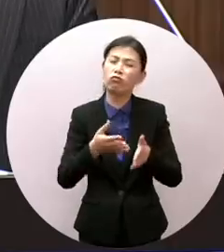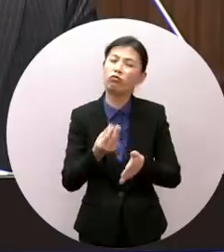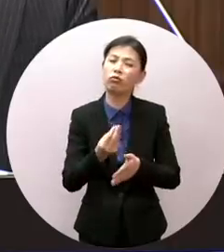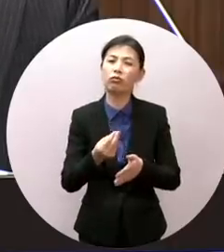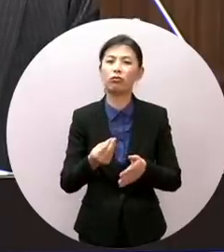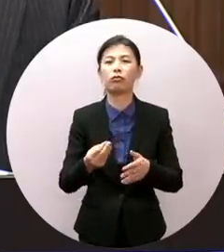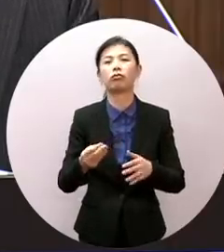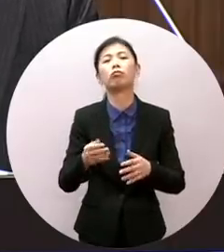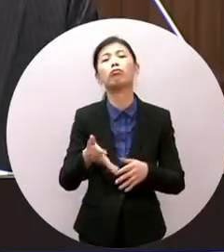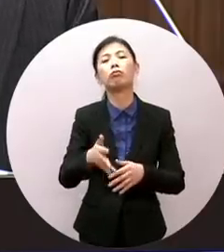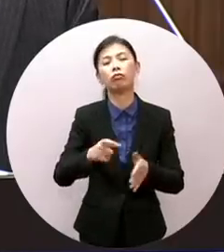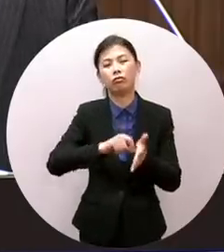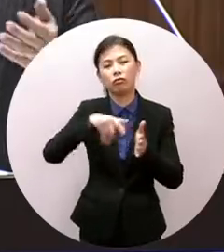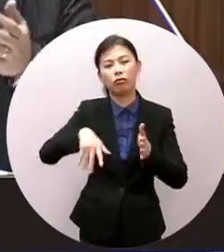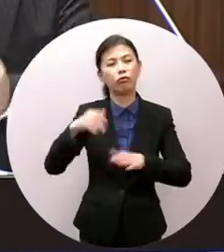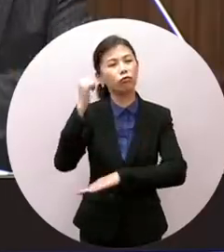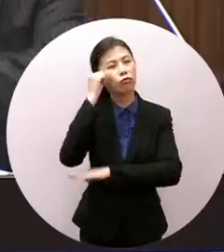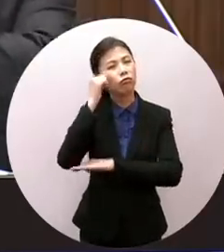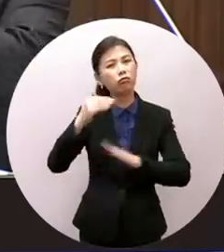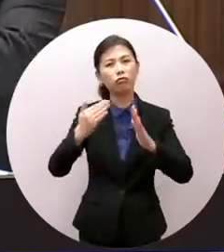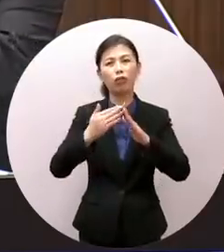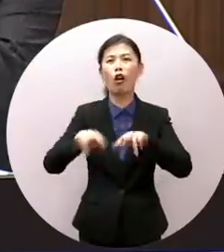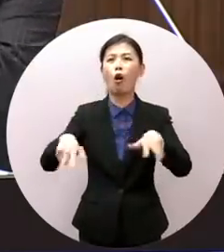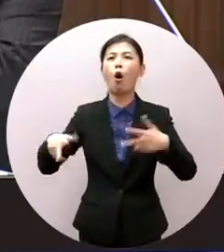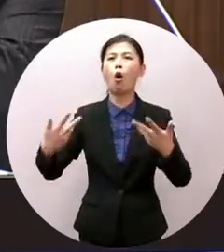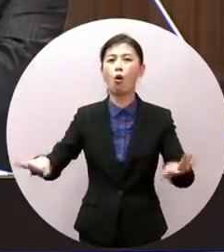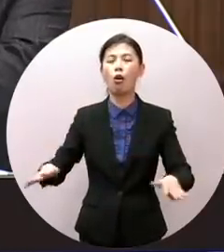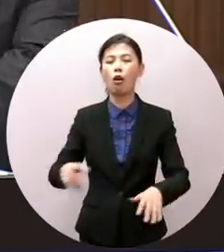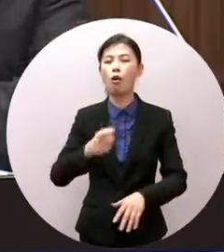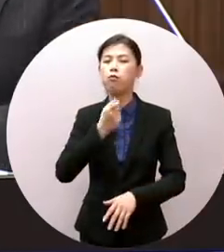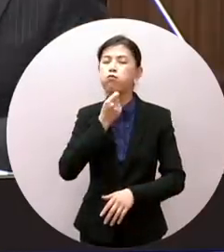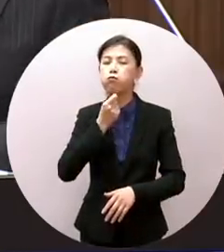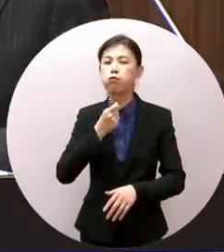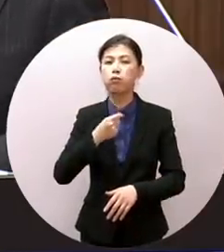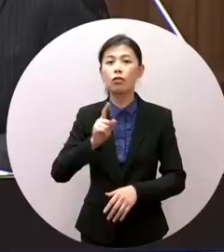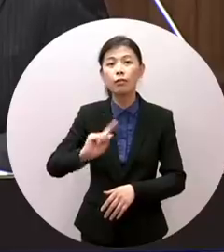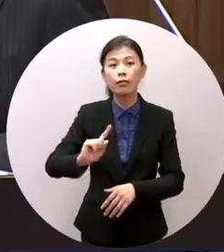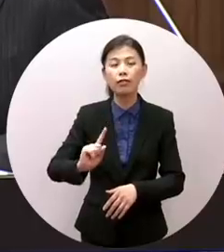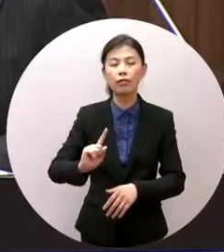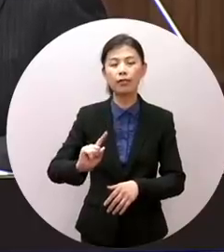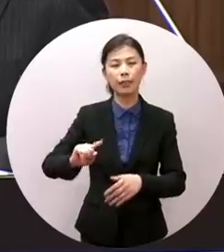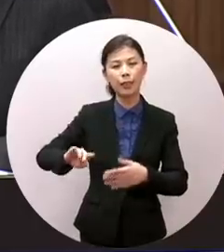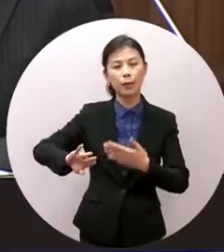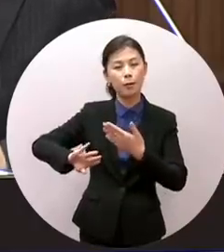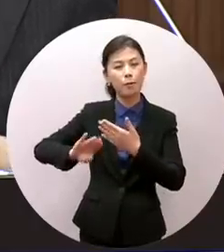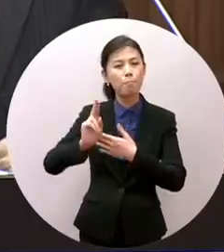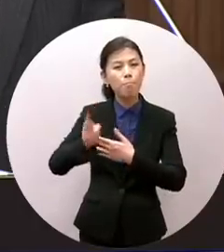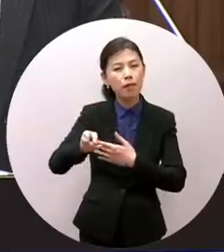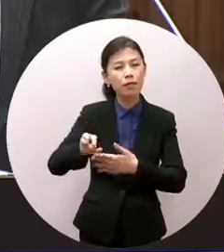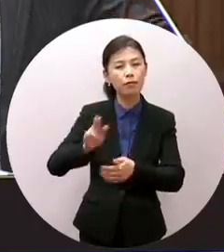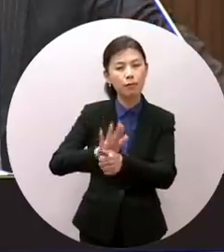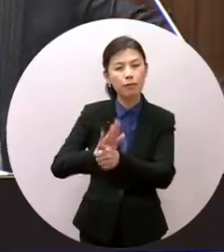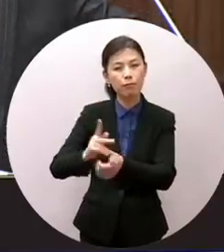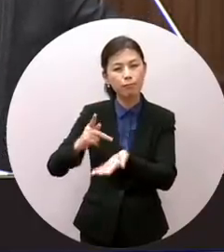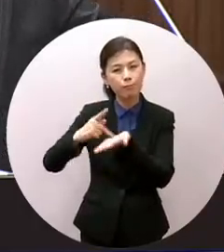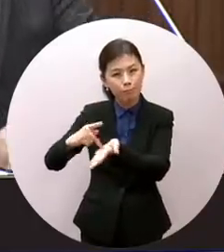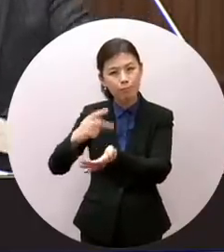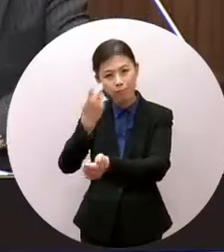义市的空屋率比较高，所以我们需要靠的是包租代管。但是这个问题，我们来看这个总数，来下